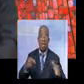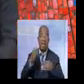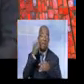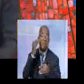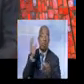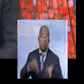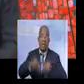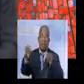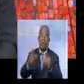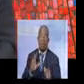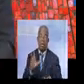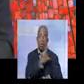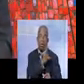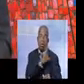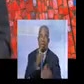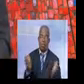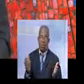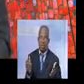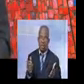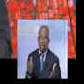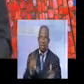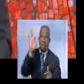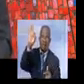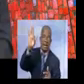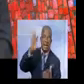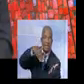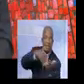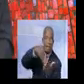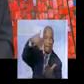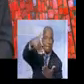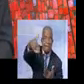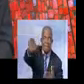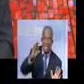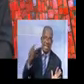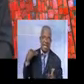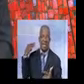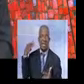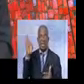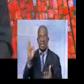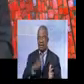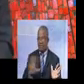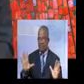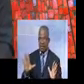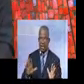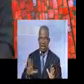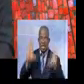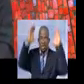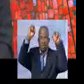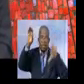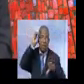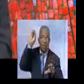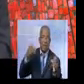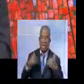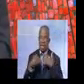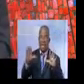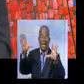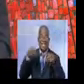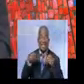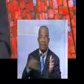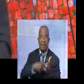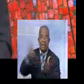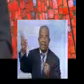remonter ce montant à 9,5 milliards de francs CFA, donc 5 milliards qui s'ajoutent, qui vont permettre